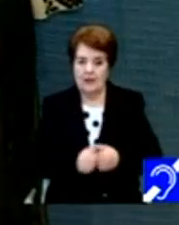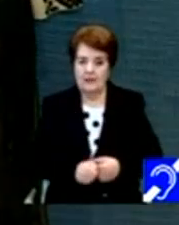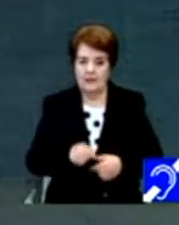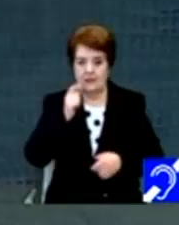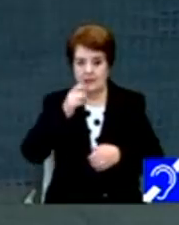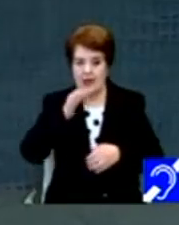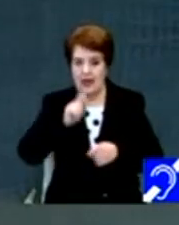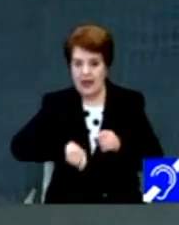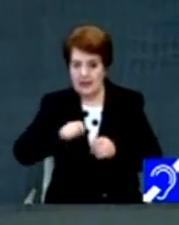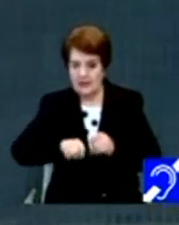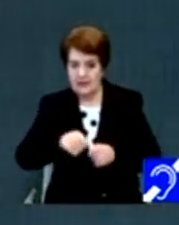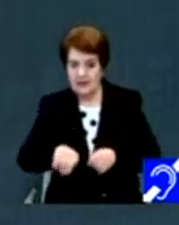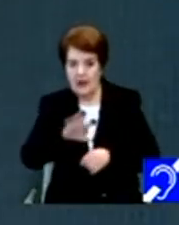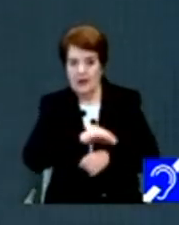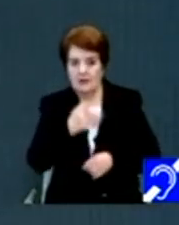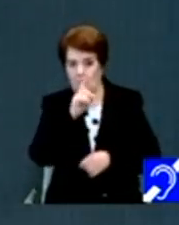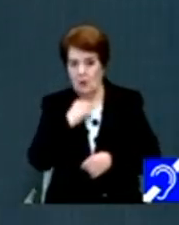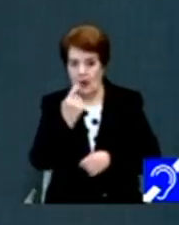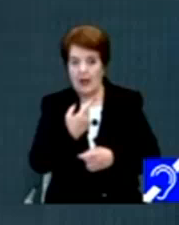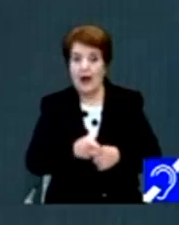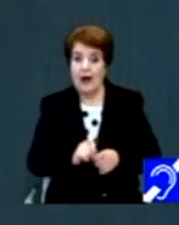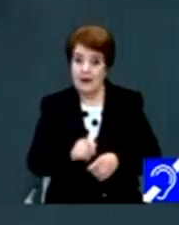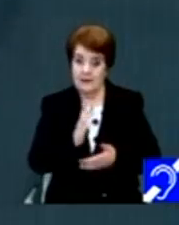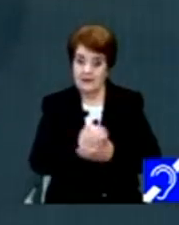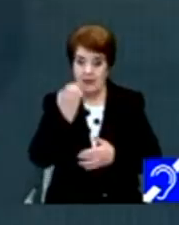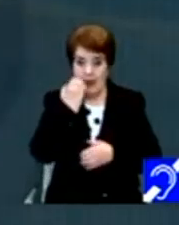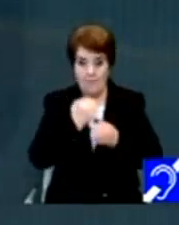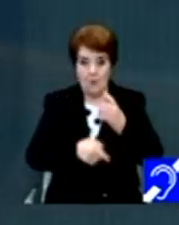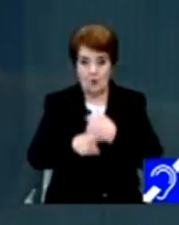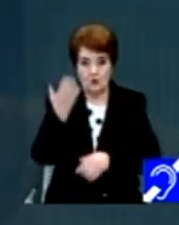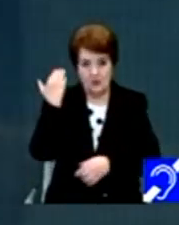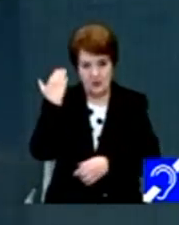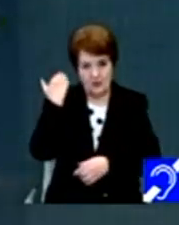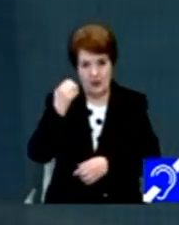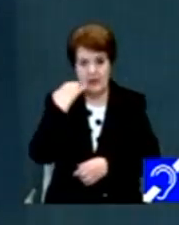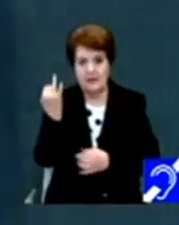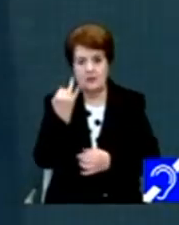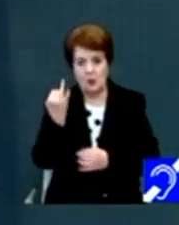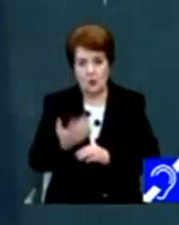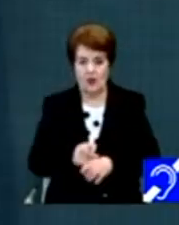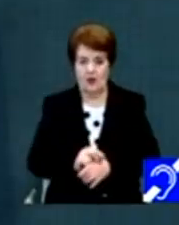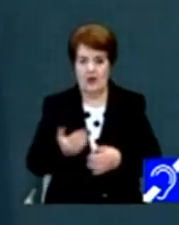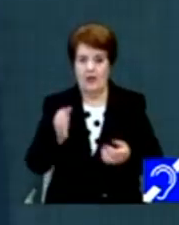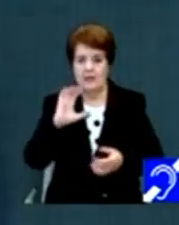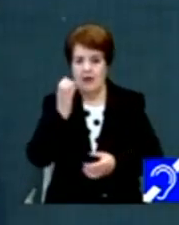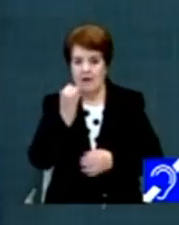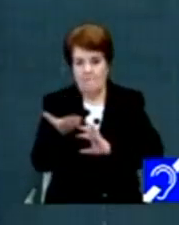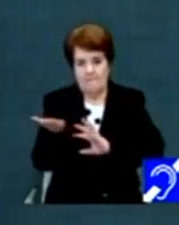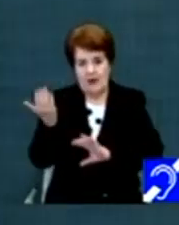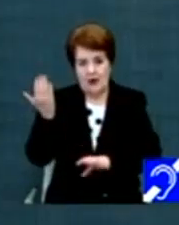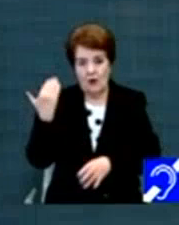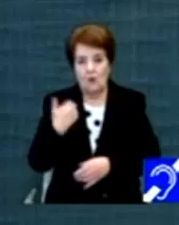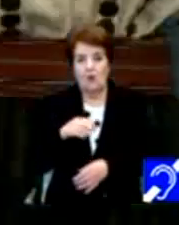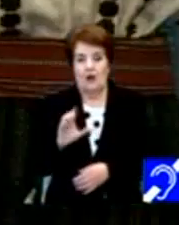până la un an. Patrimoniul cultural asta și înseamnă moștenire istorică, moștenire culturală de viacuri. Iată de ce